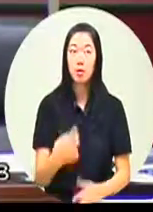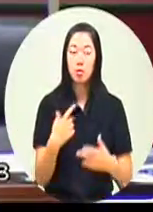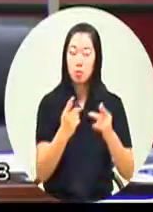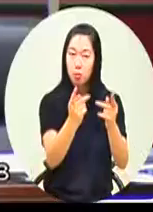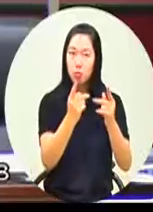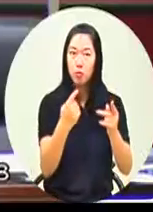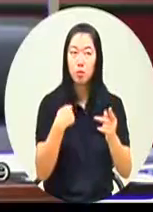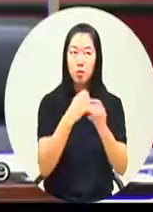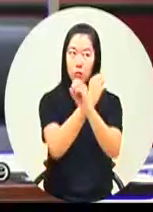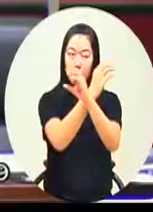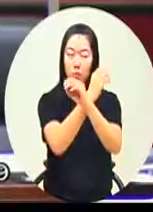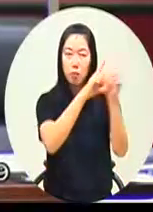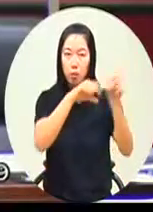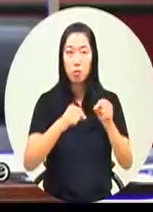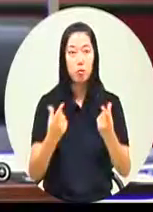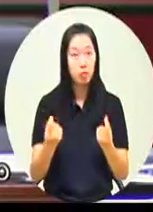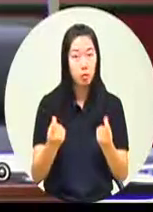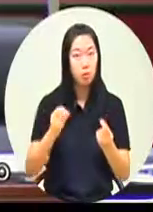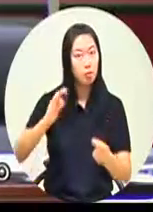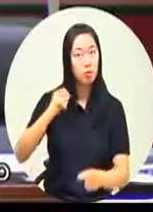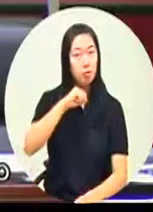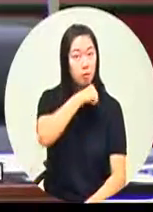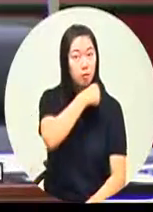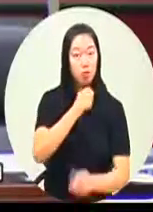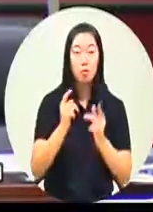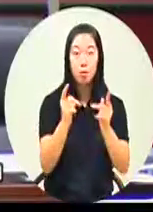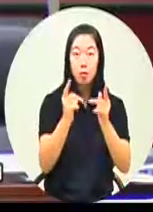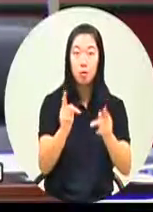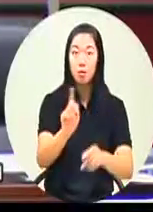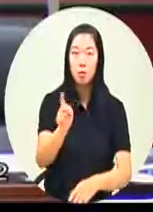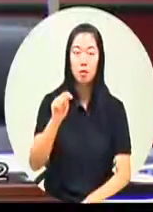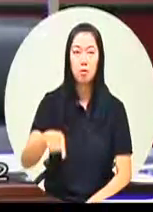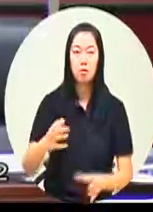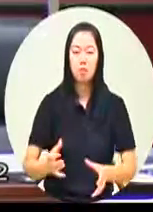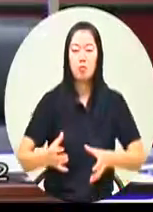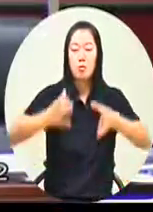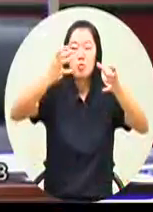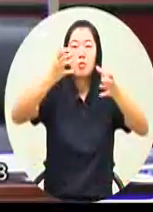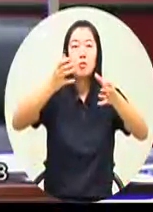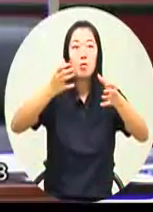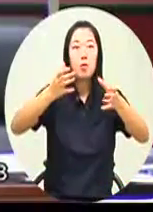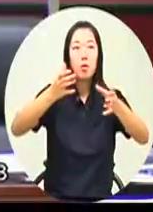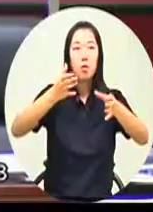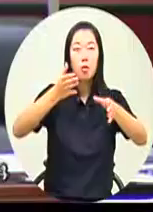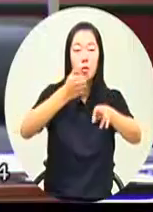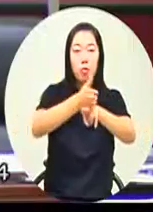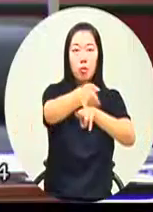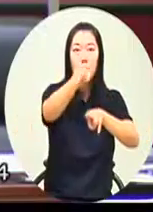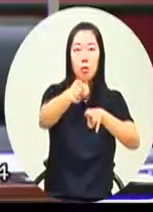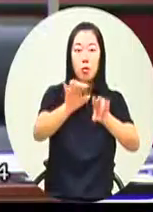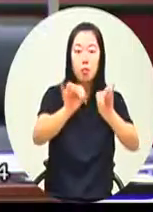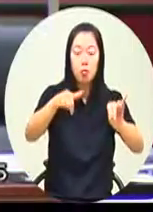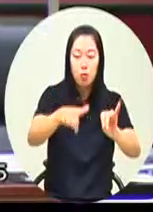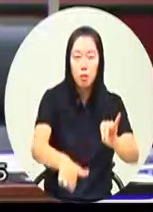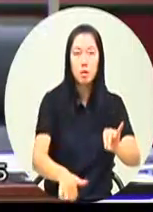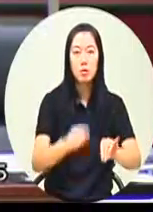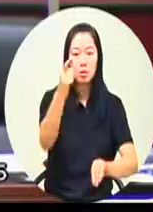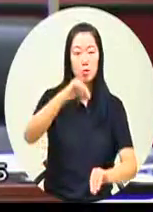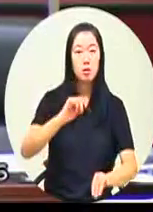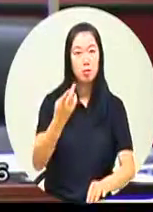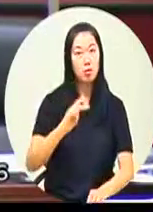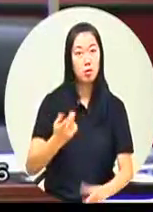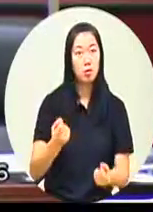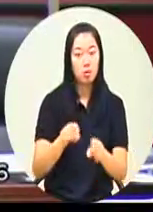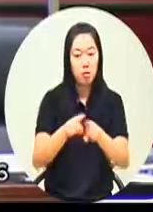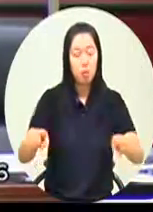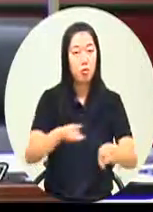同样的号志，而台湾的捷运是什么？台湾的捷运不是高架，就是地下，它并不是什么，并不是平